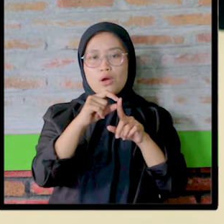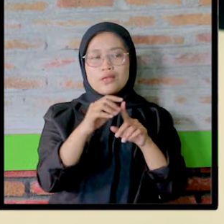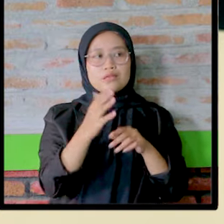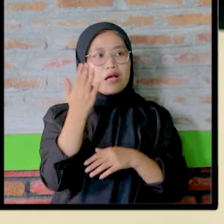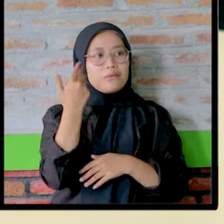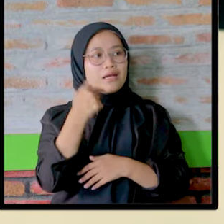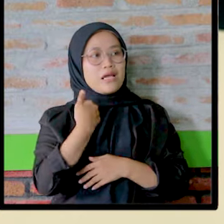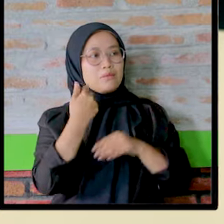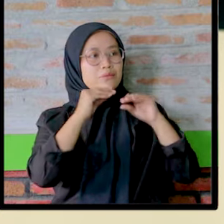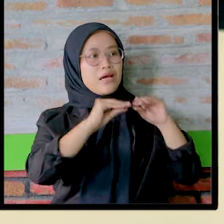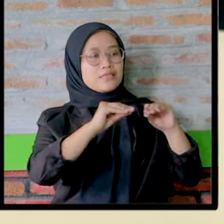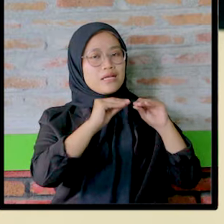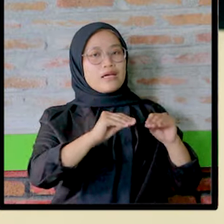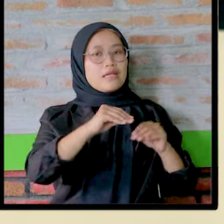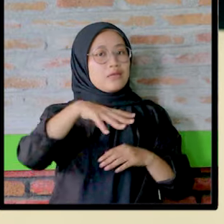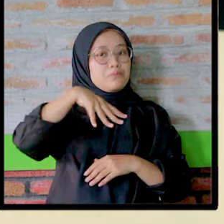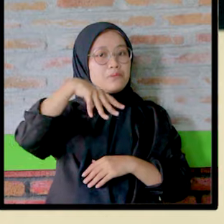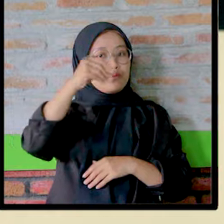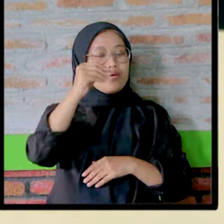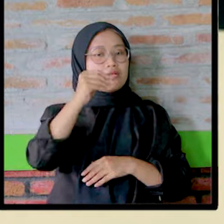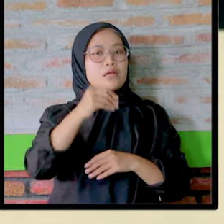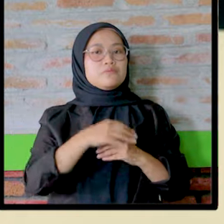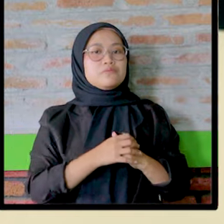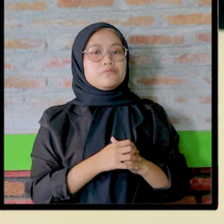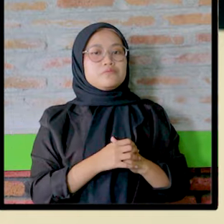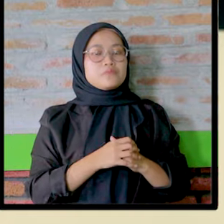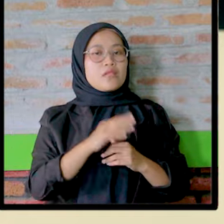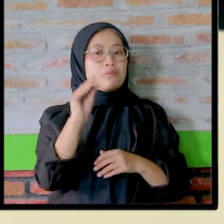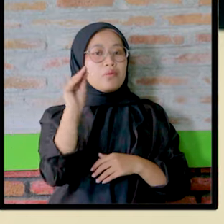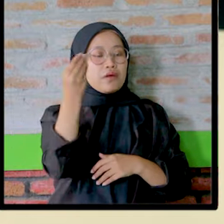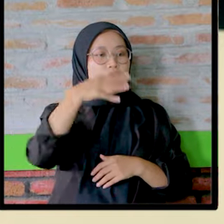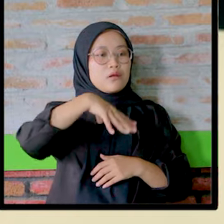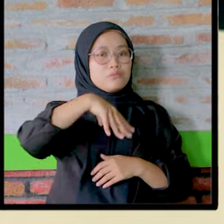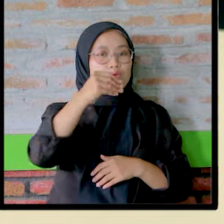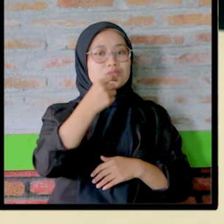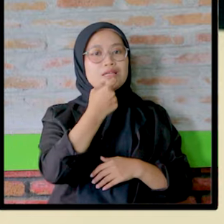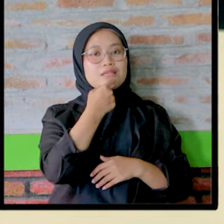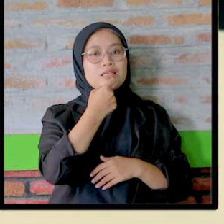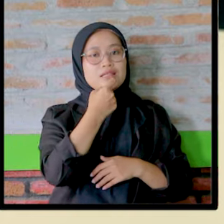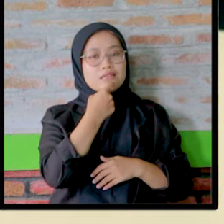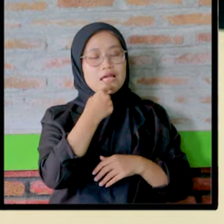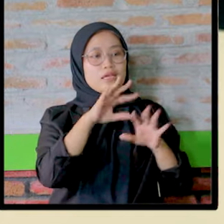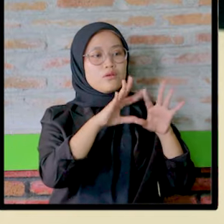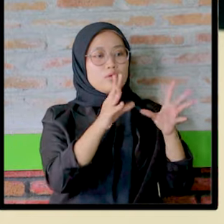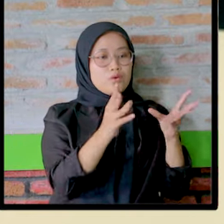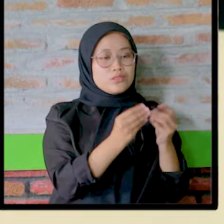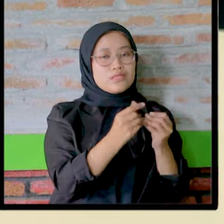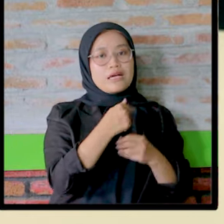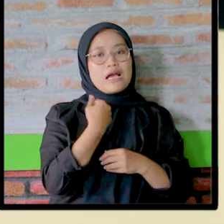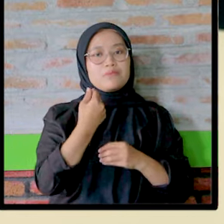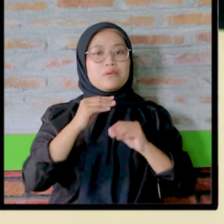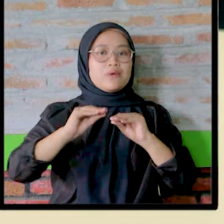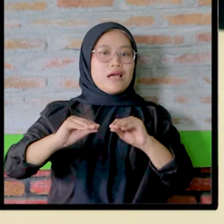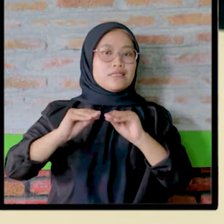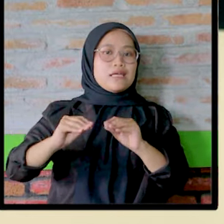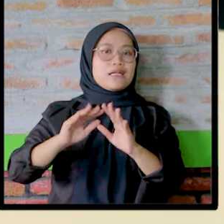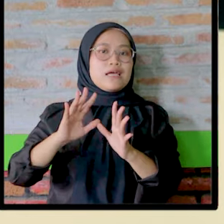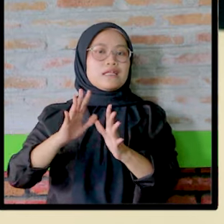pimpinan pusat Aisiah dalam program inklusi itu apa bahasa isyarat pelatihan jadi